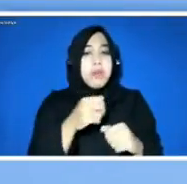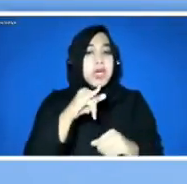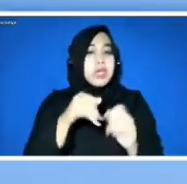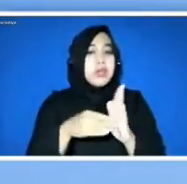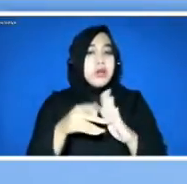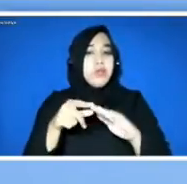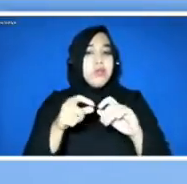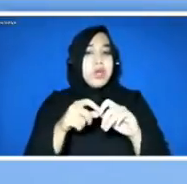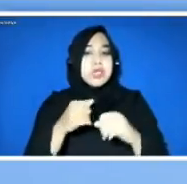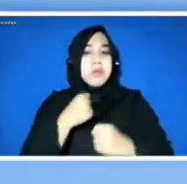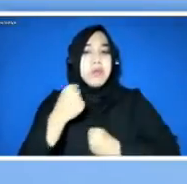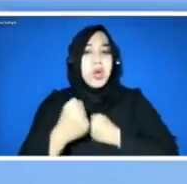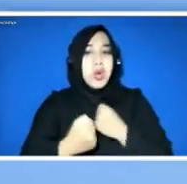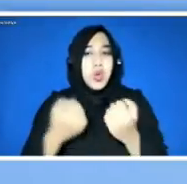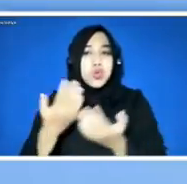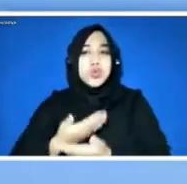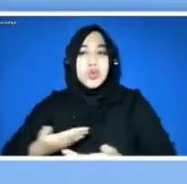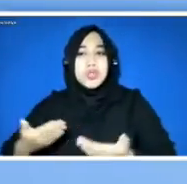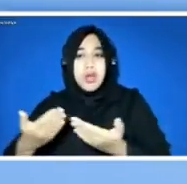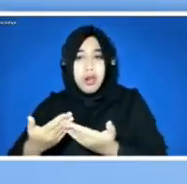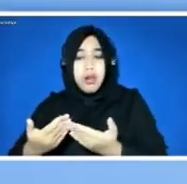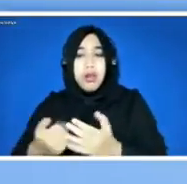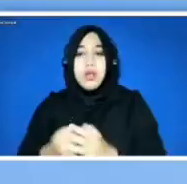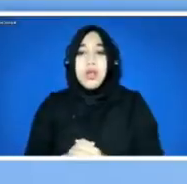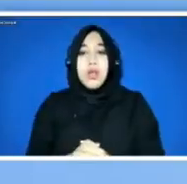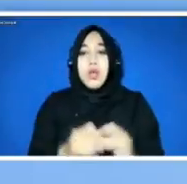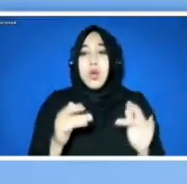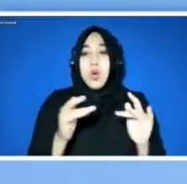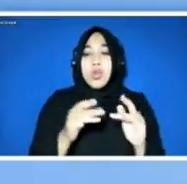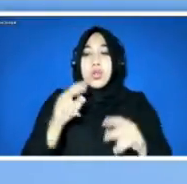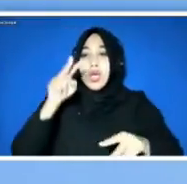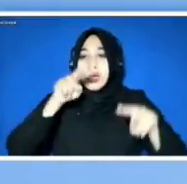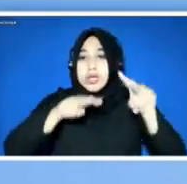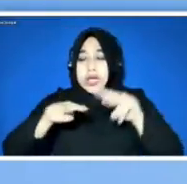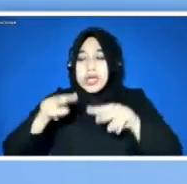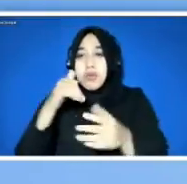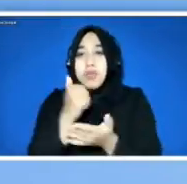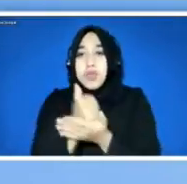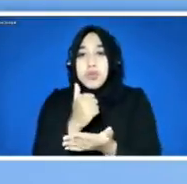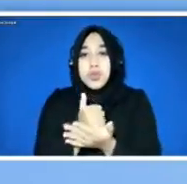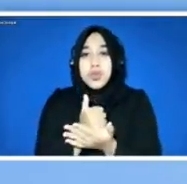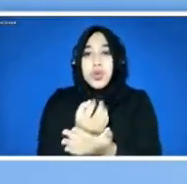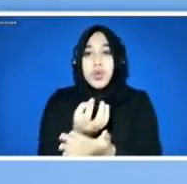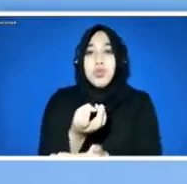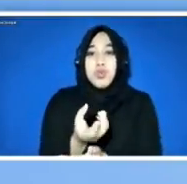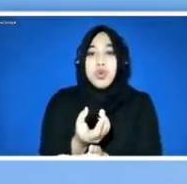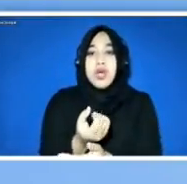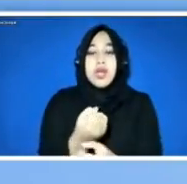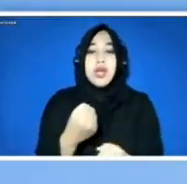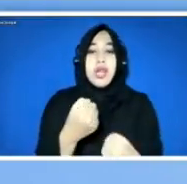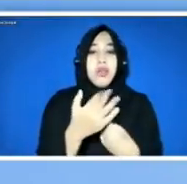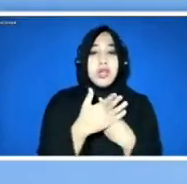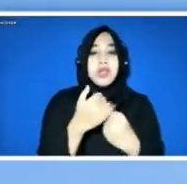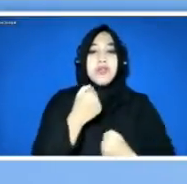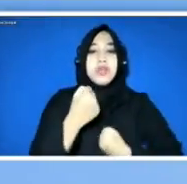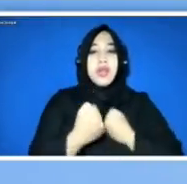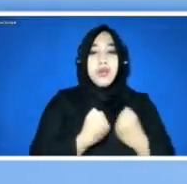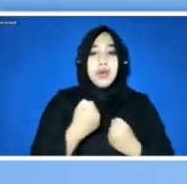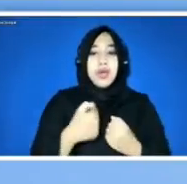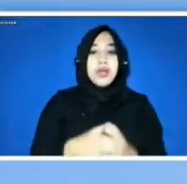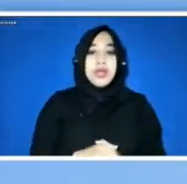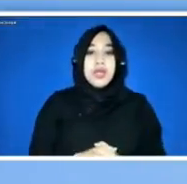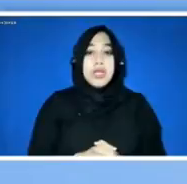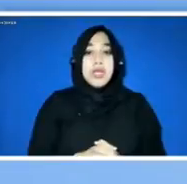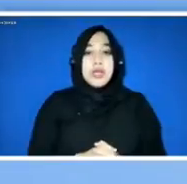mengintervensi perilaku sosial sehingga kontak tracing itu menjadi lebih mudah dan efektif untuk dilakukan. Kita